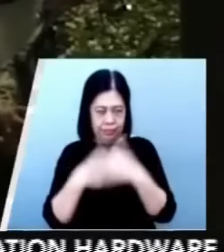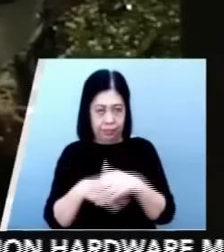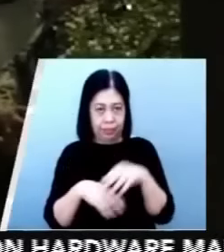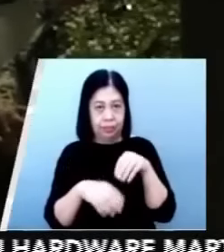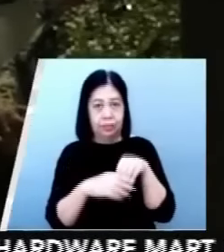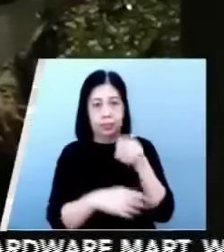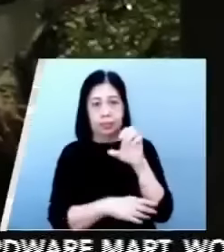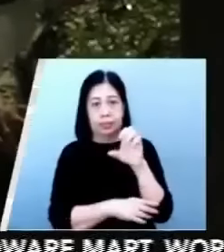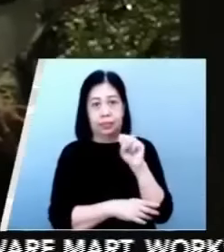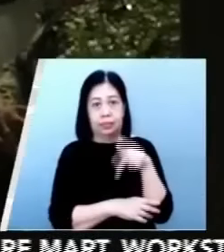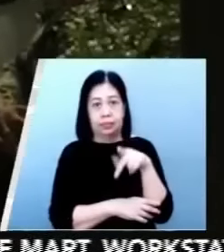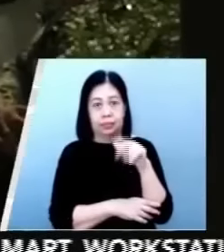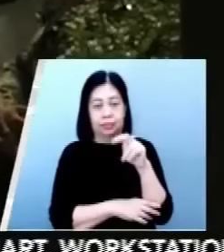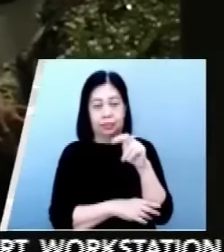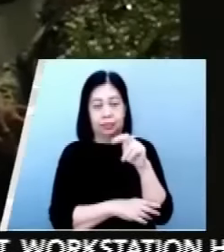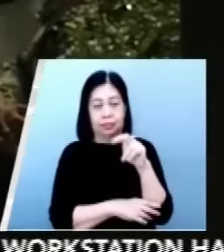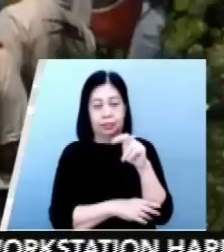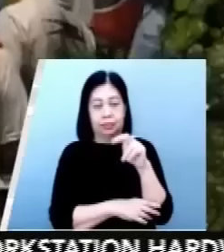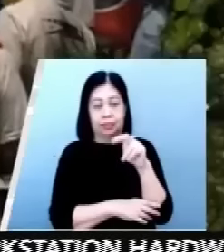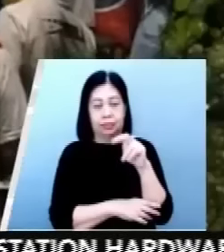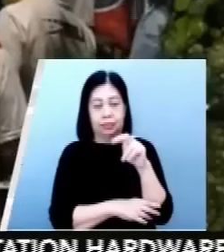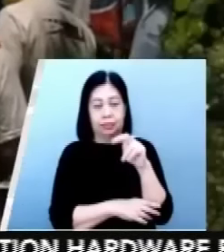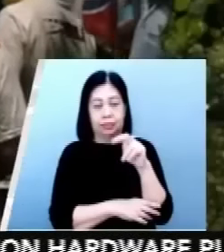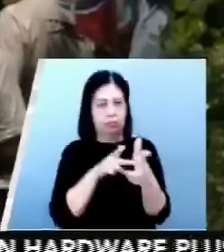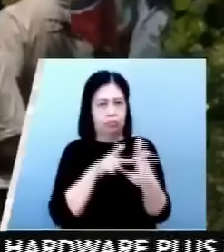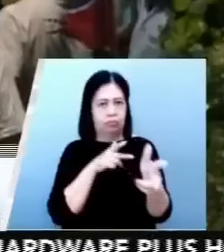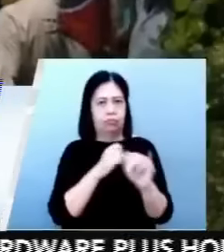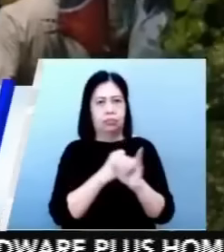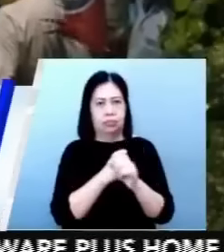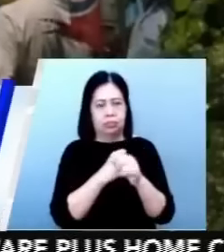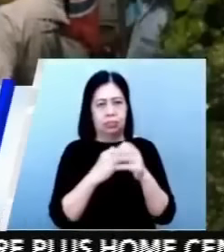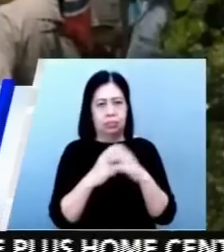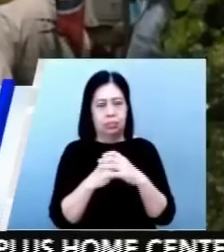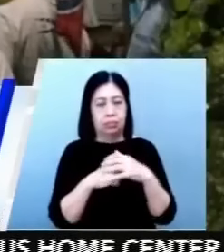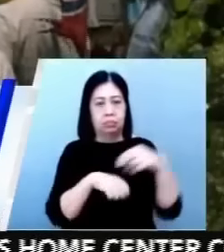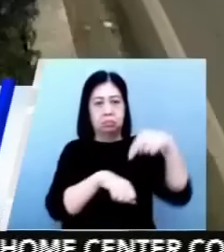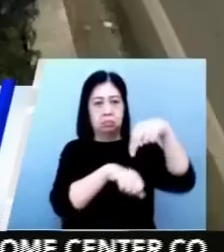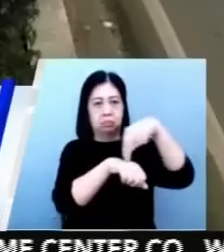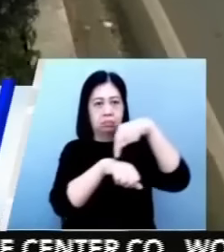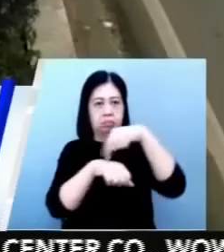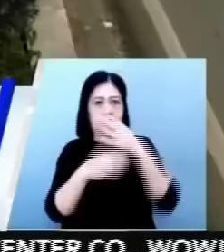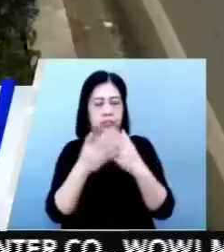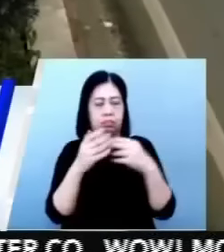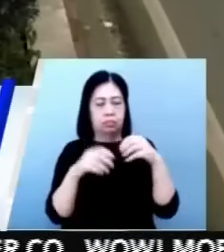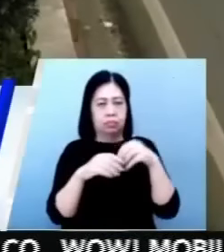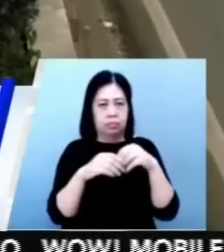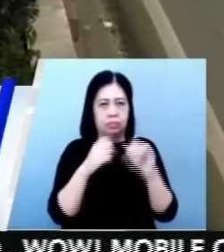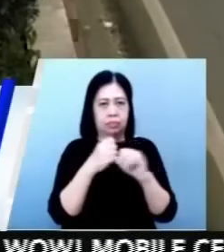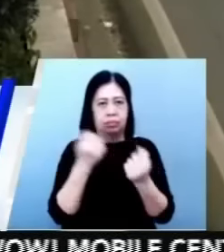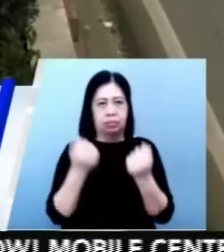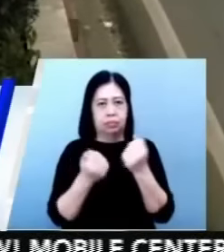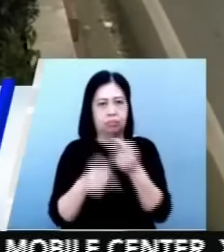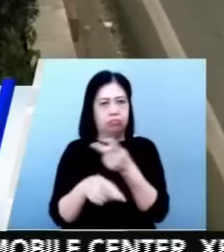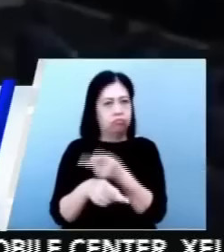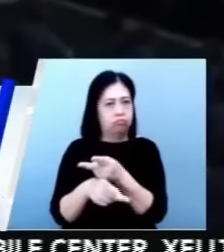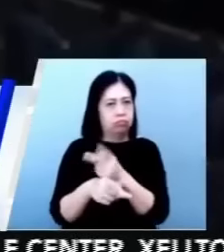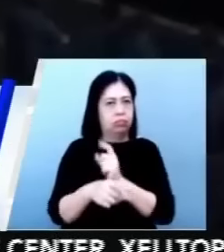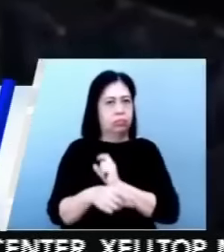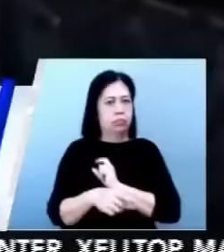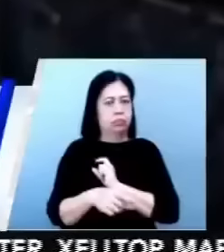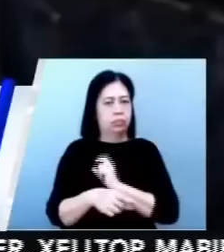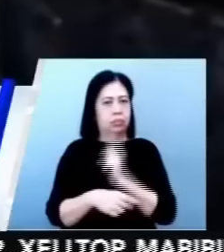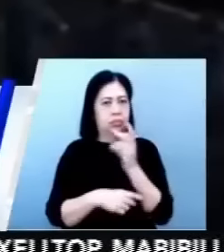Maynila, nakabalandra pa rin ang mga jeep. Nasa bubong naman ang ilang jeepney driver. Binabantayan sila ng mga pulis. Ganoon